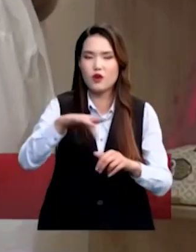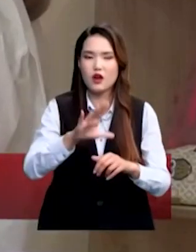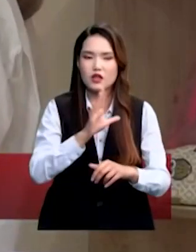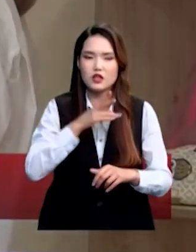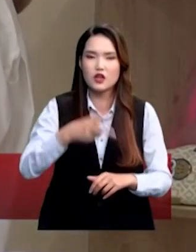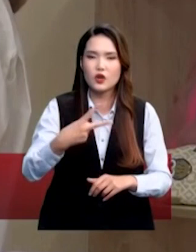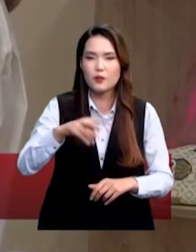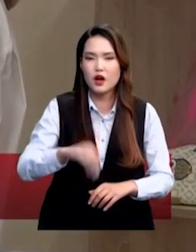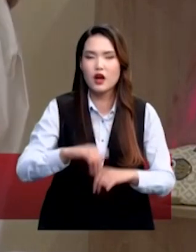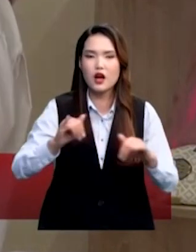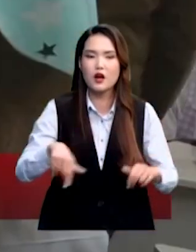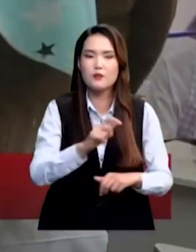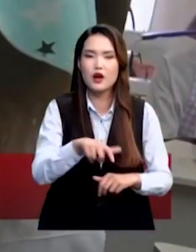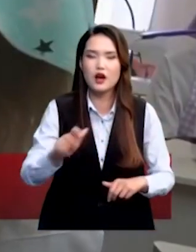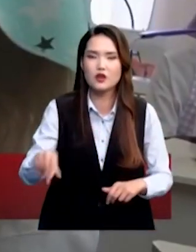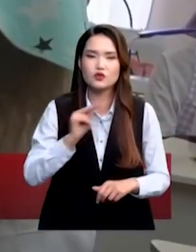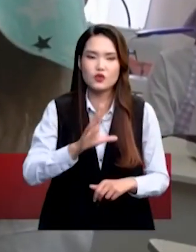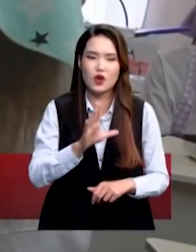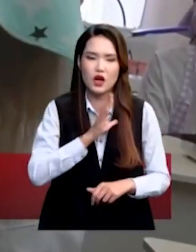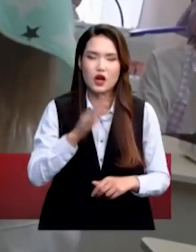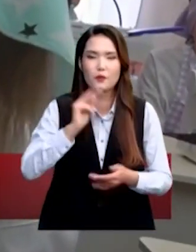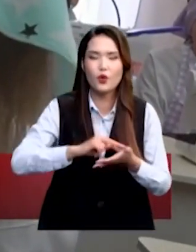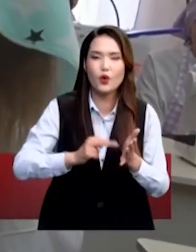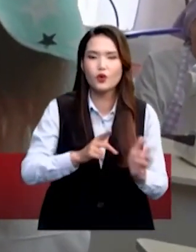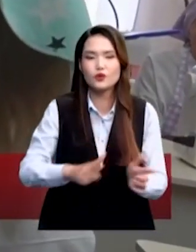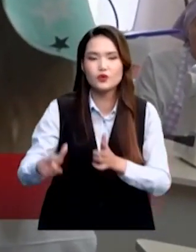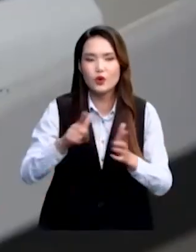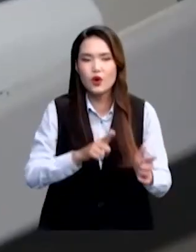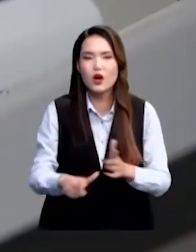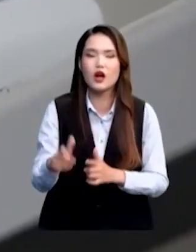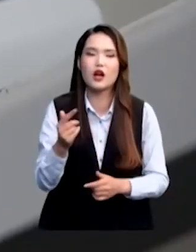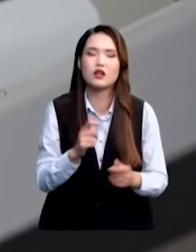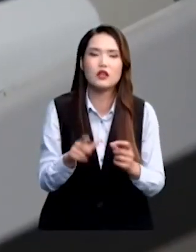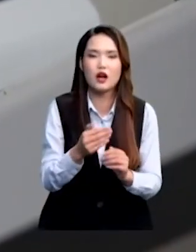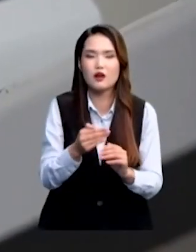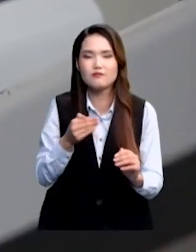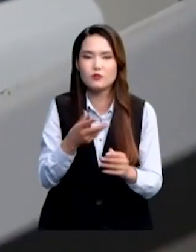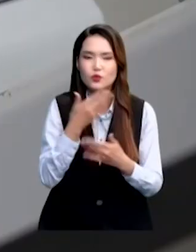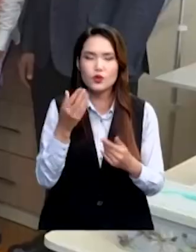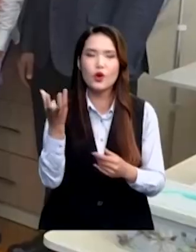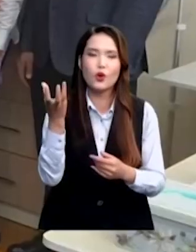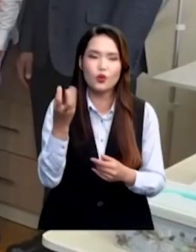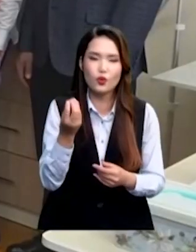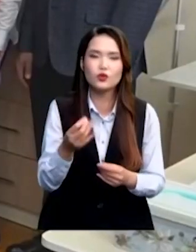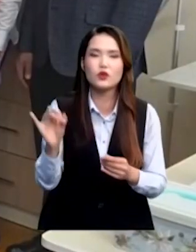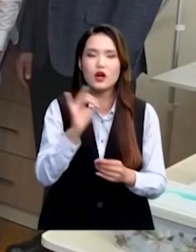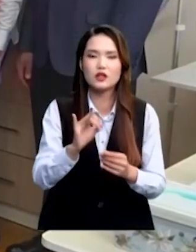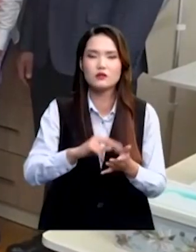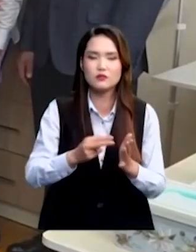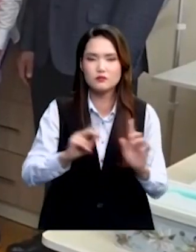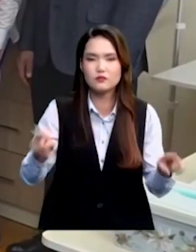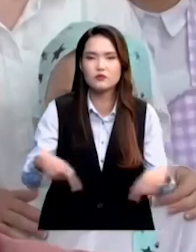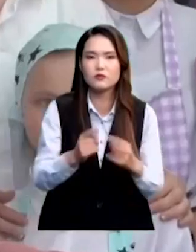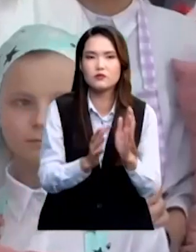20 мыңнан астам бала қамтылды. Ұйымдастырушылар мұнымен шектелгелі жатқан жоқ, алдағы уақытта тағы да түрлі жобалар